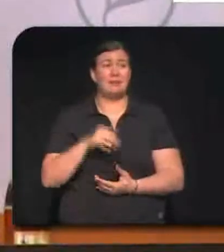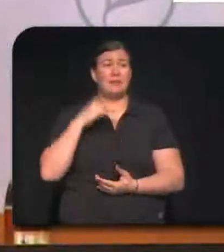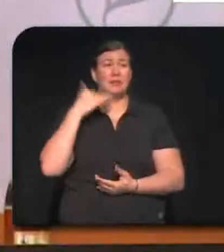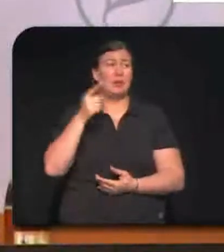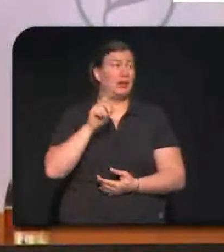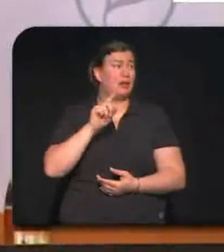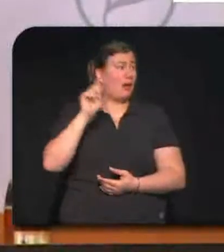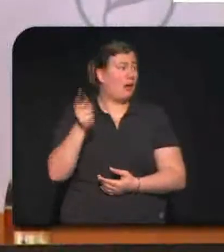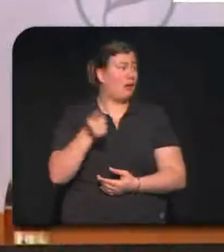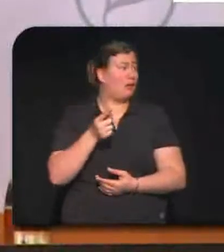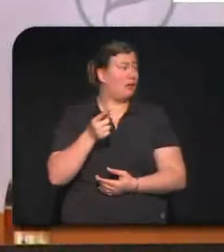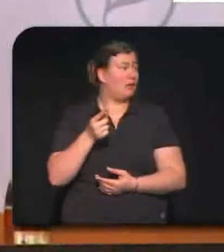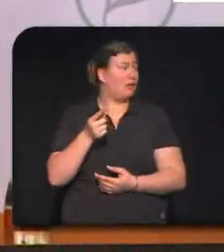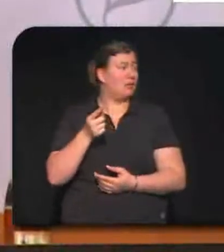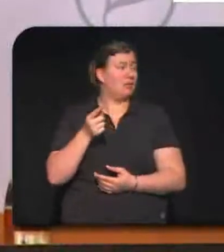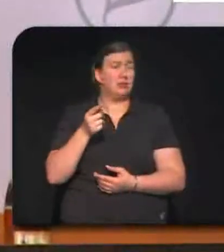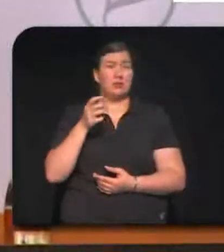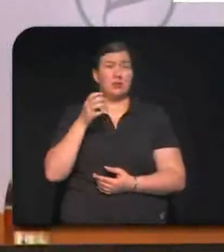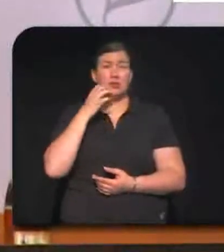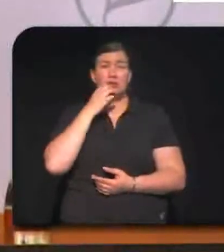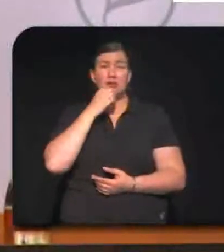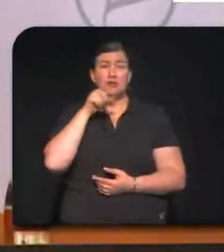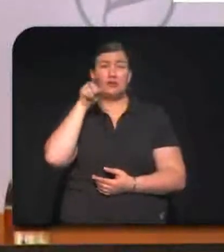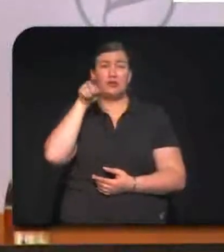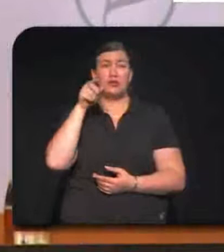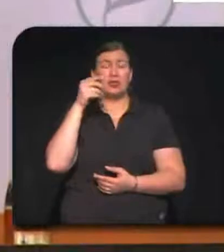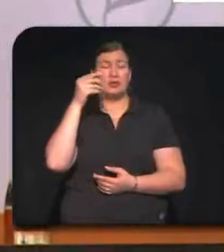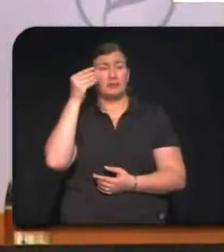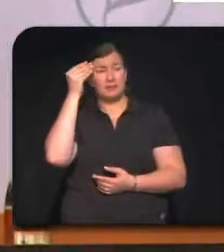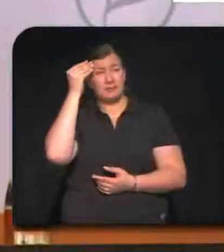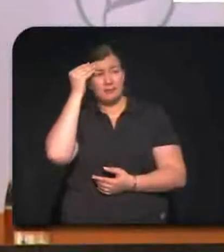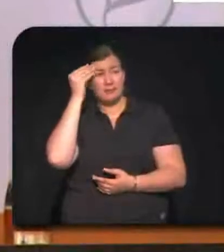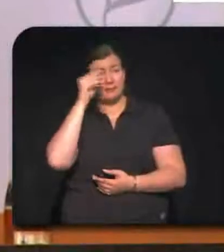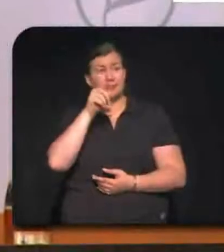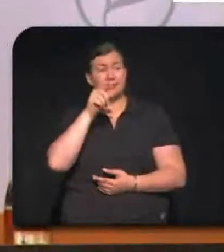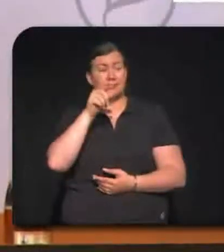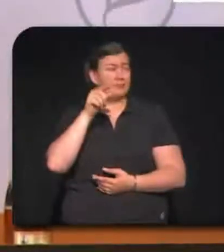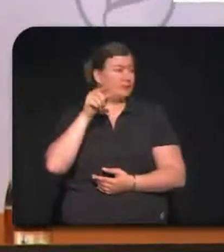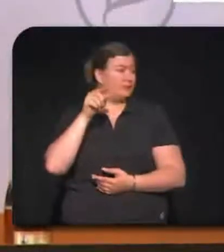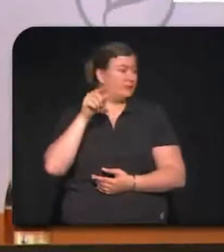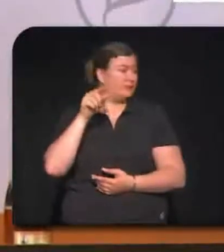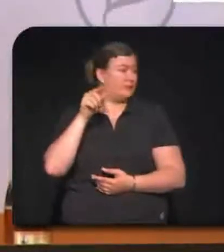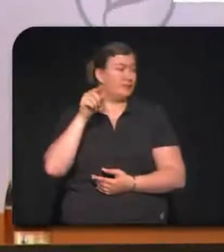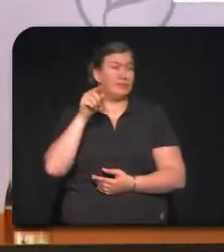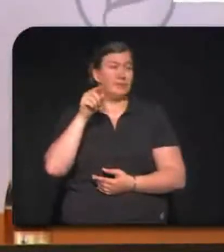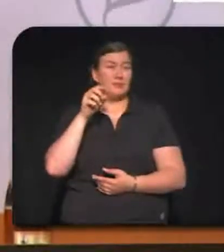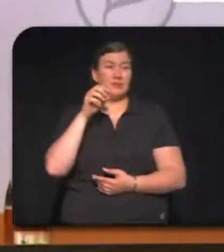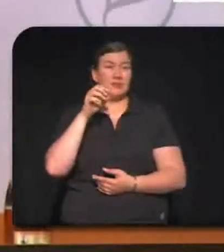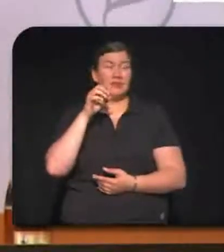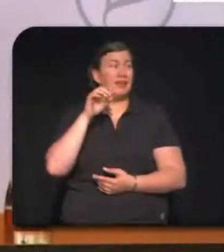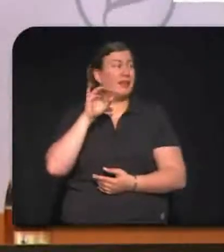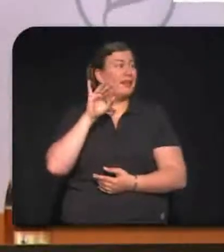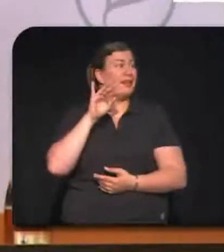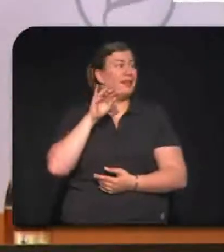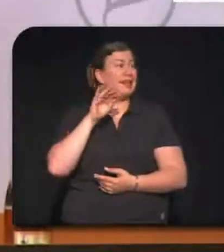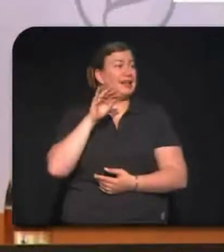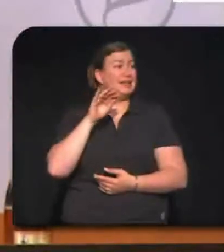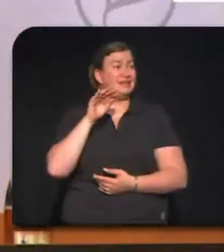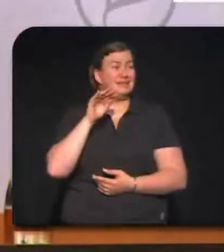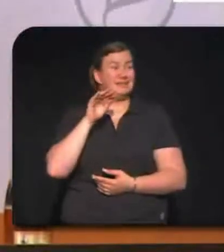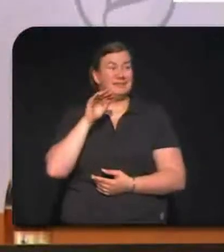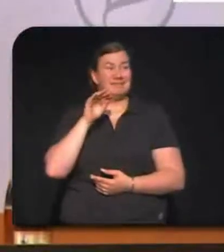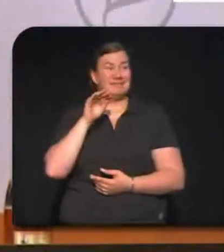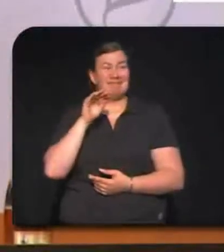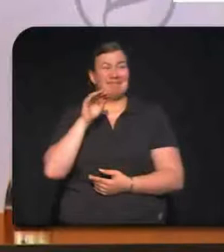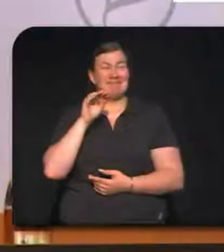zu uns rennt und fragt hä denn das sehe ich nämlich kommen zuhören so wie es